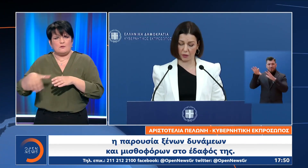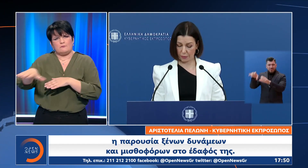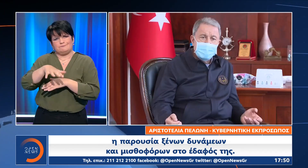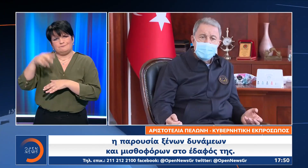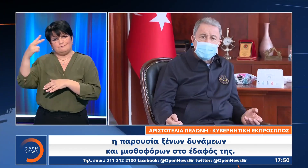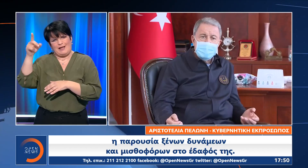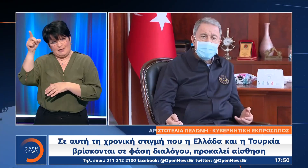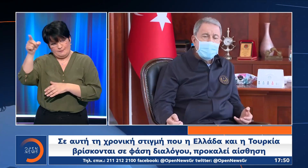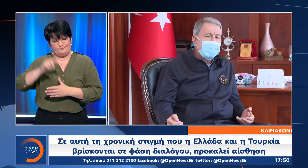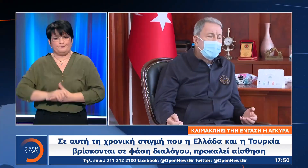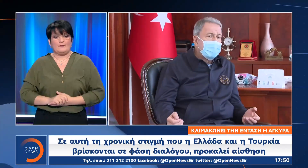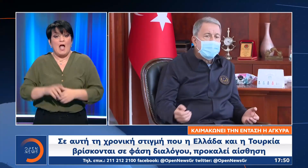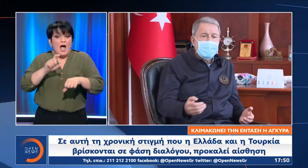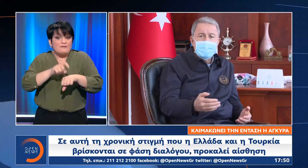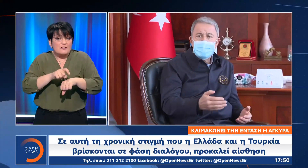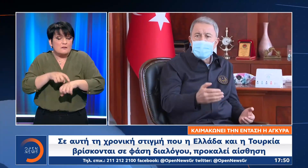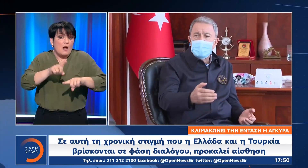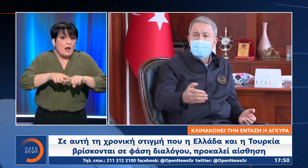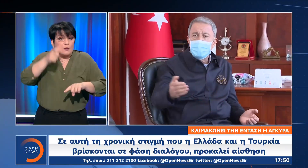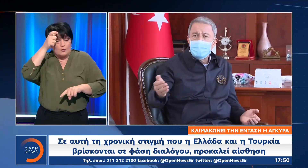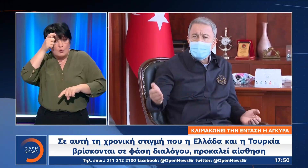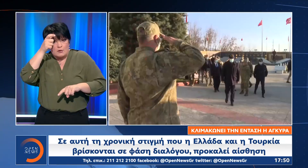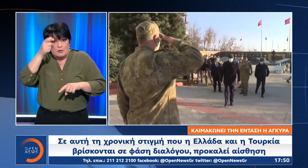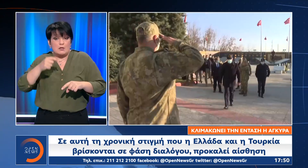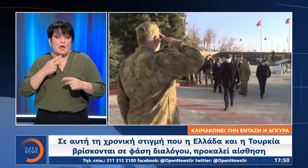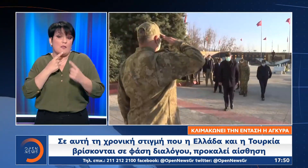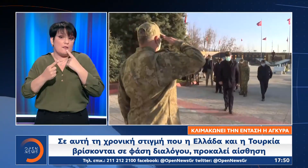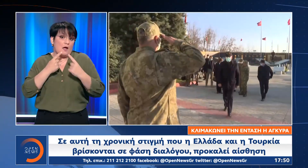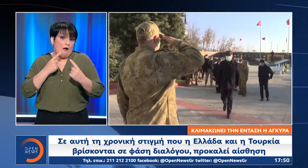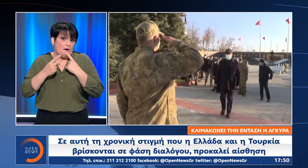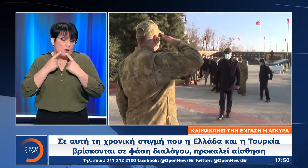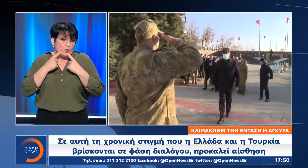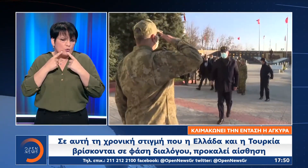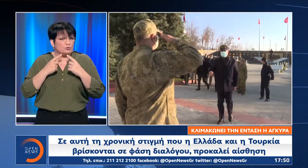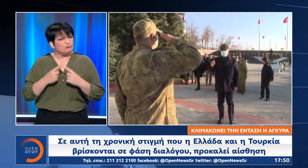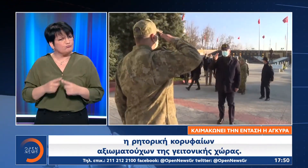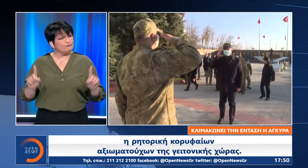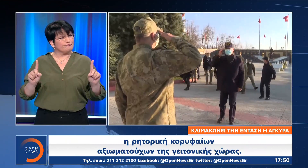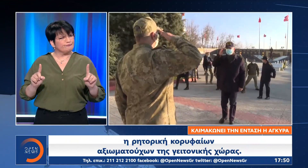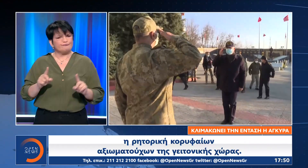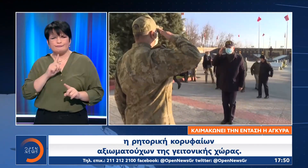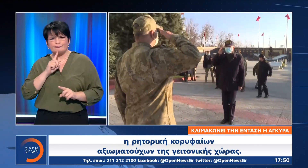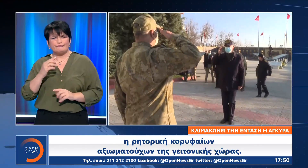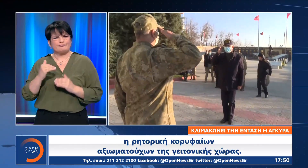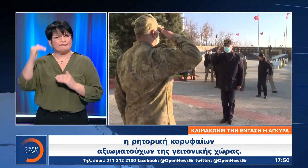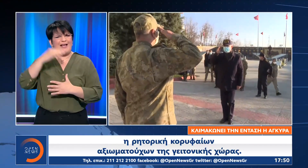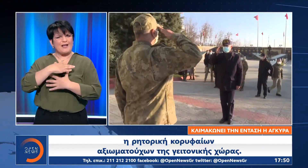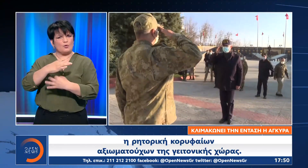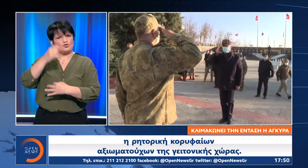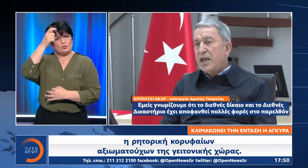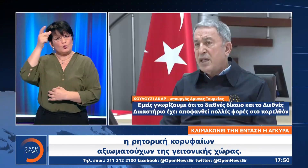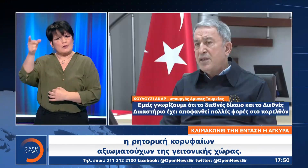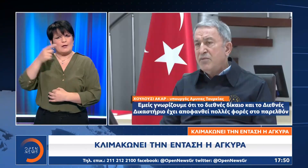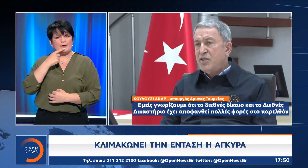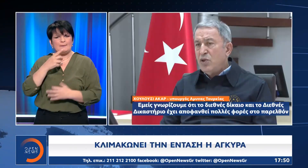έδαφος της. Σε αυτή τη χρονική στιγμή που η Ελλάδα και η Τουρκία βρίσκονται σε φάση διαλόγου, προκαλεί αίσθηση η ρητοϊκή κορυφαίου ραξιωματούχων της γειτονικής